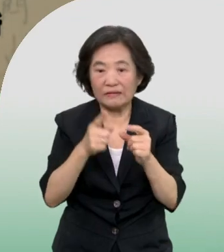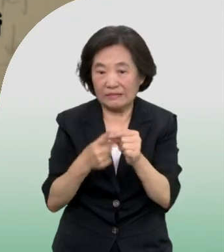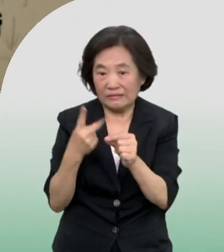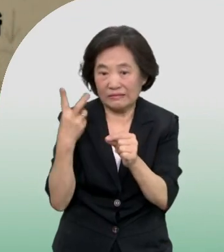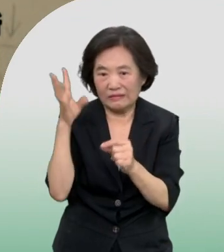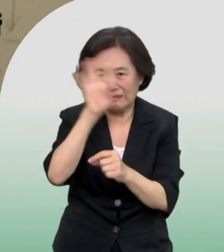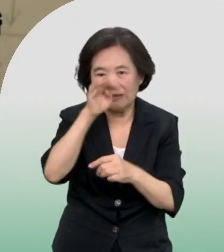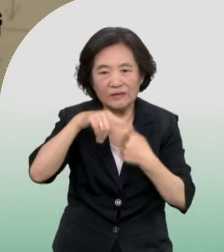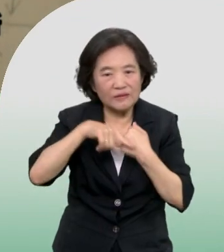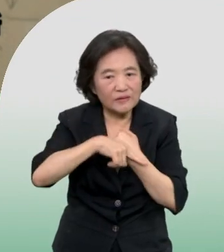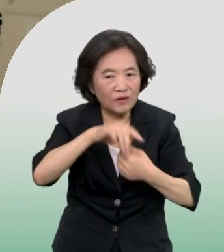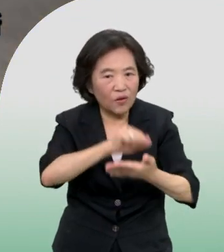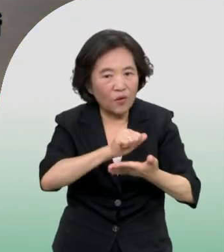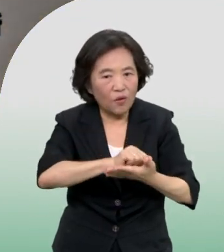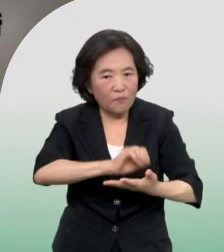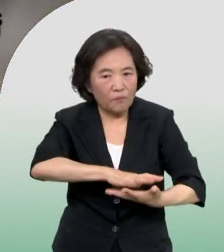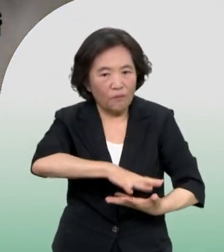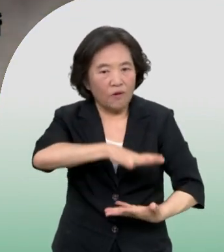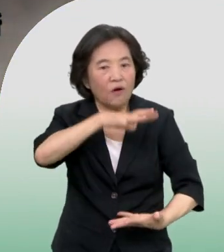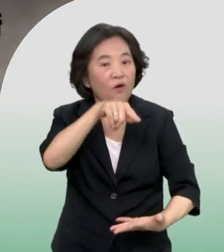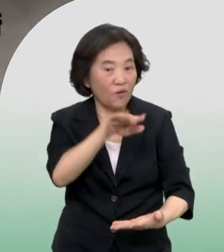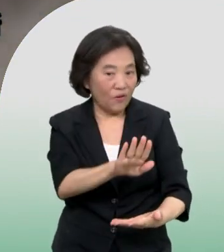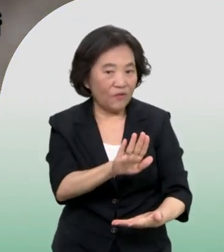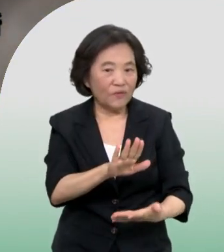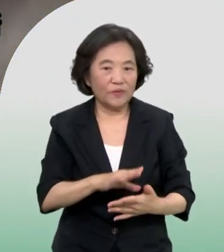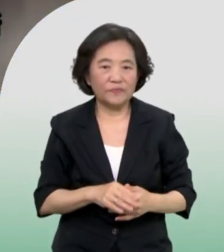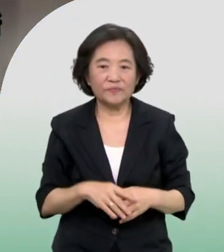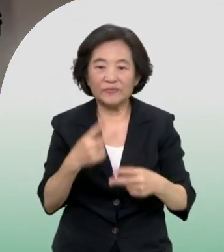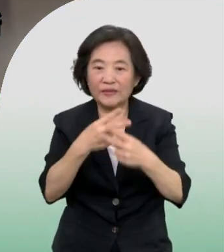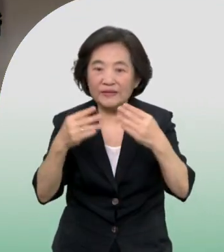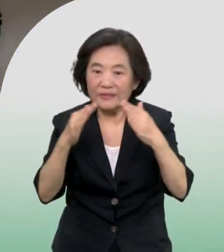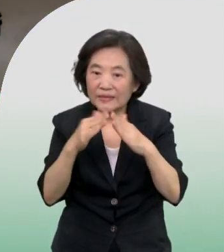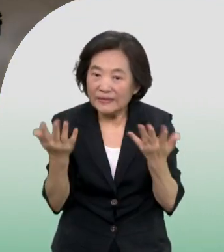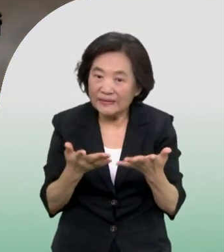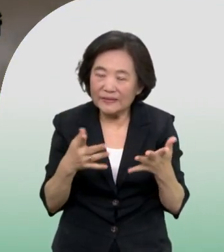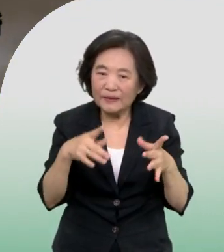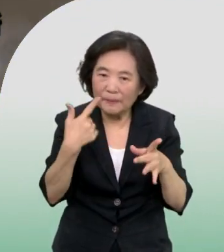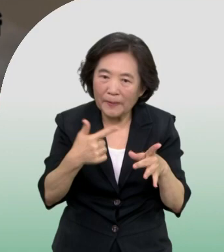调查研究累积的意都会升高，客家的拼图